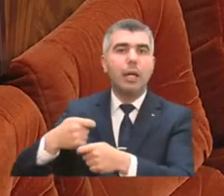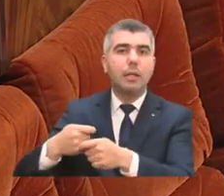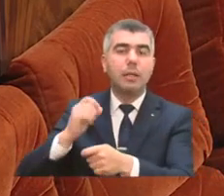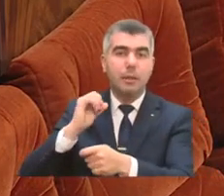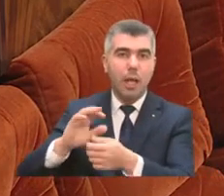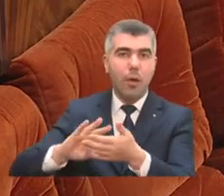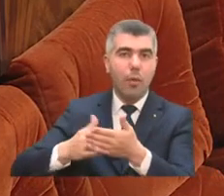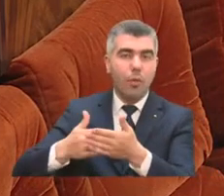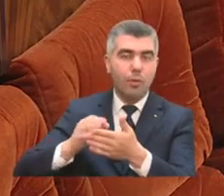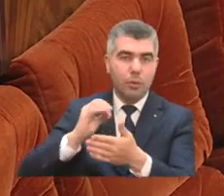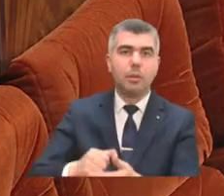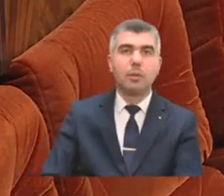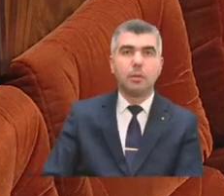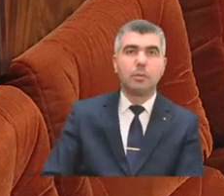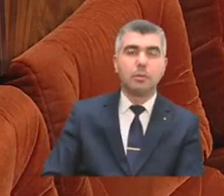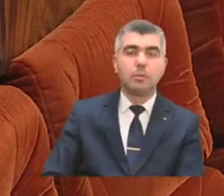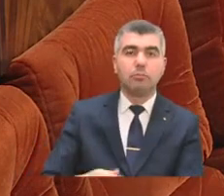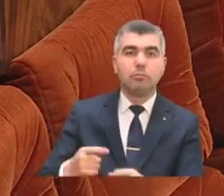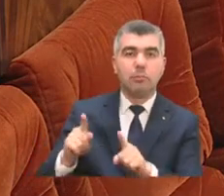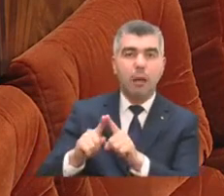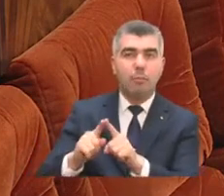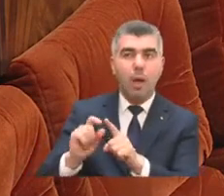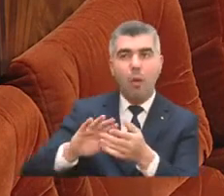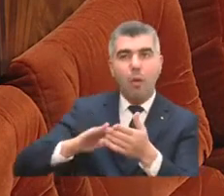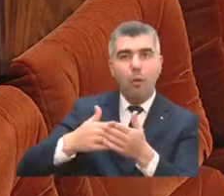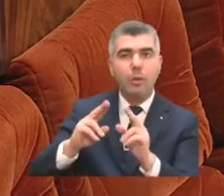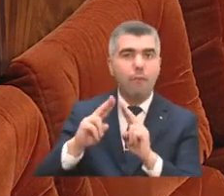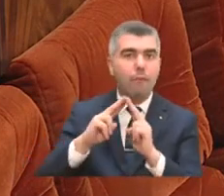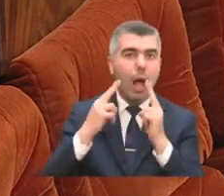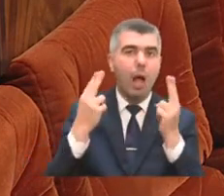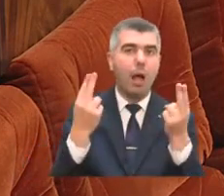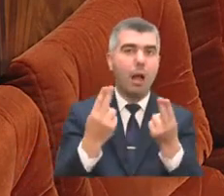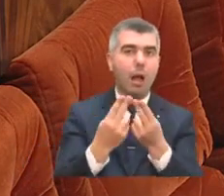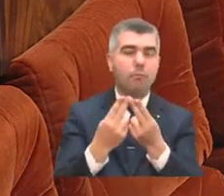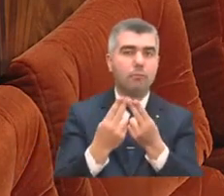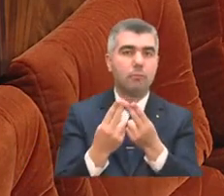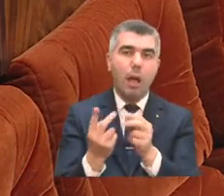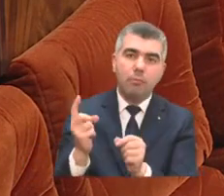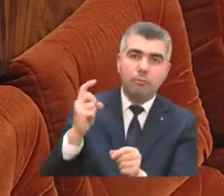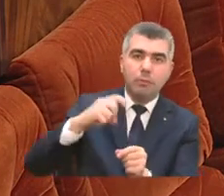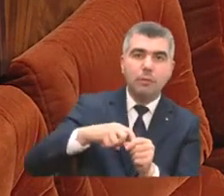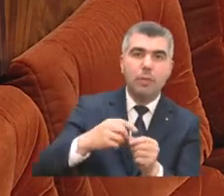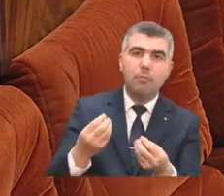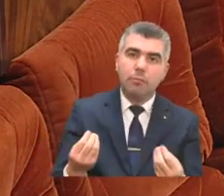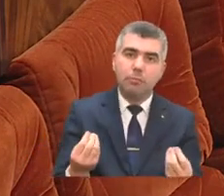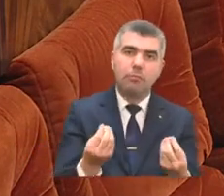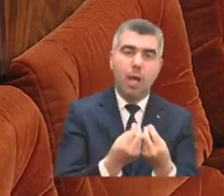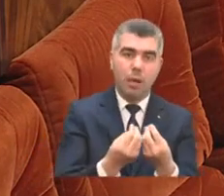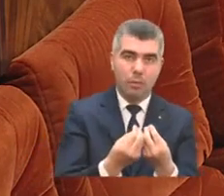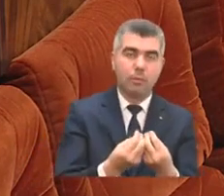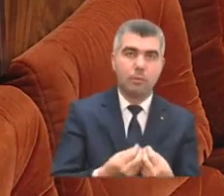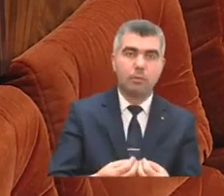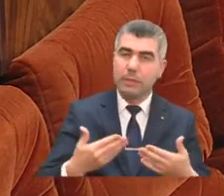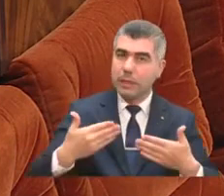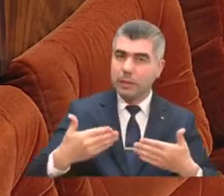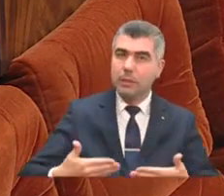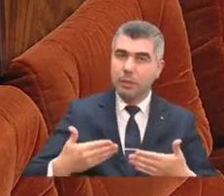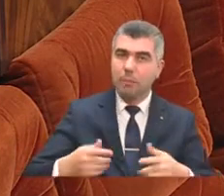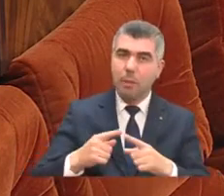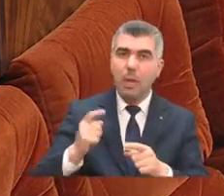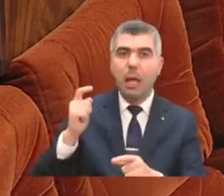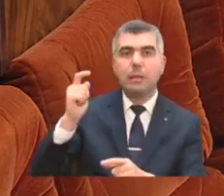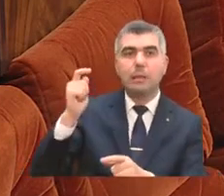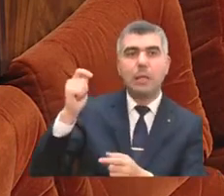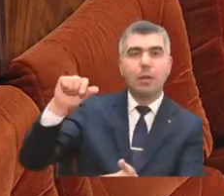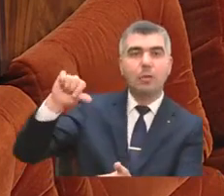الاقتصاد الوطني بالاقتصاد العالمي بشكل فعال، وذلك ما هو عليه الحال بميناء طنجة